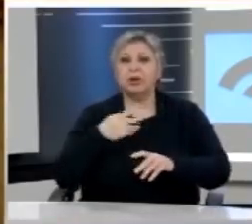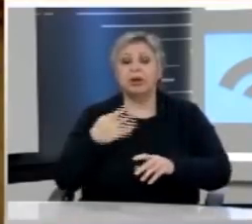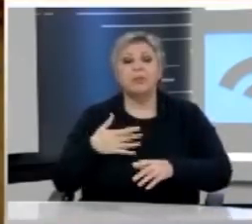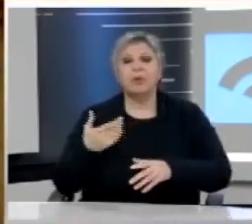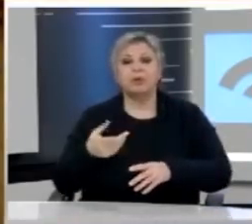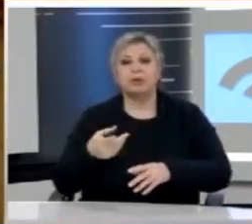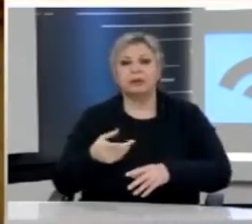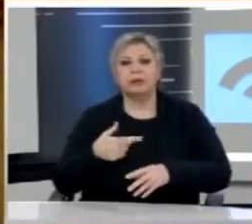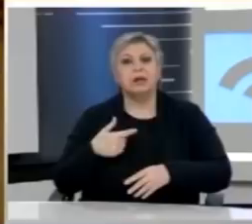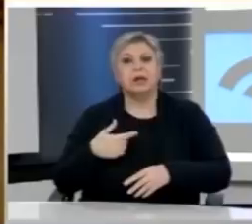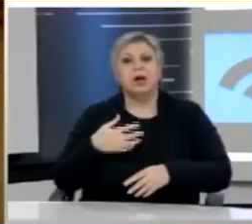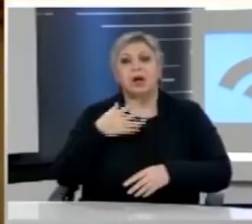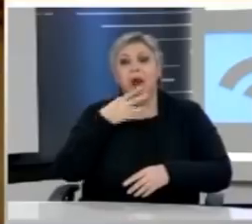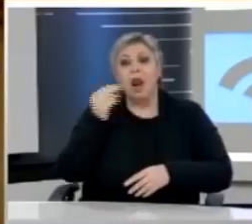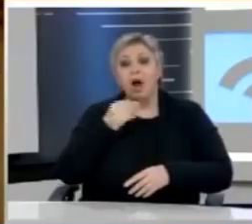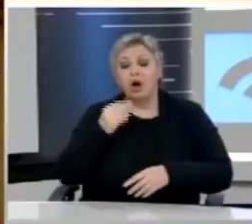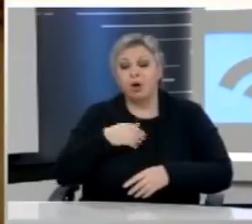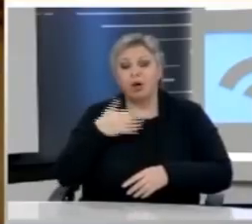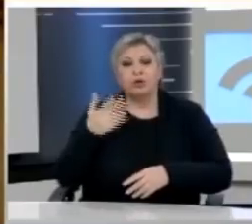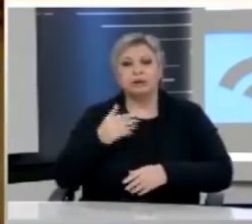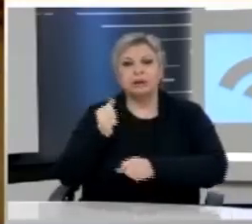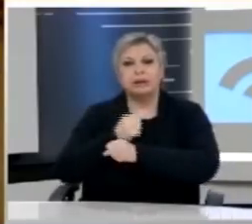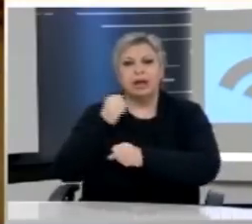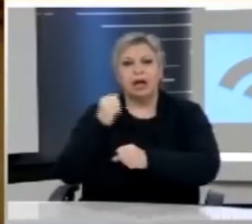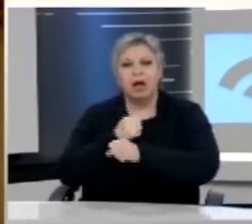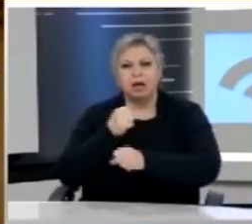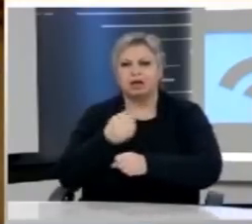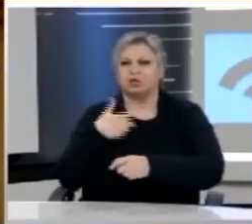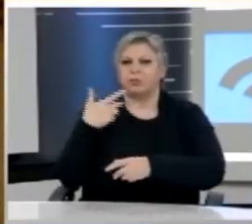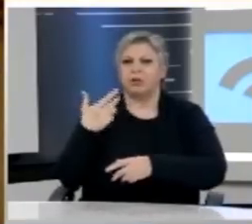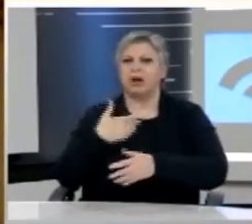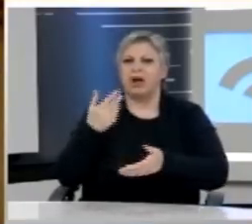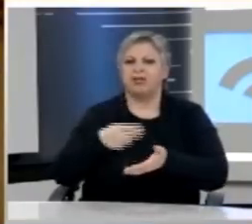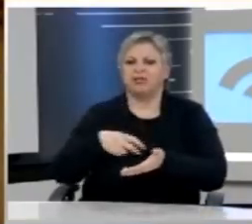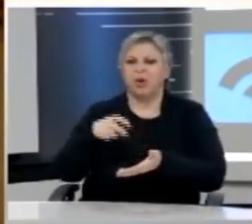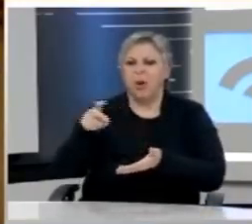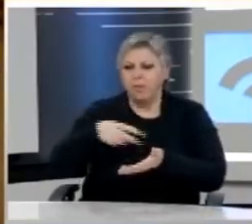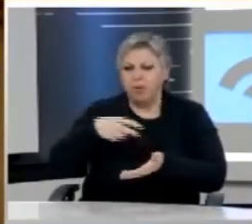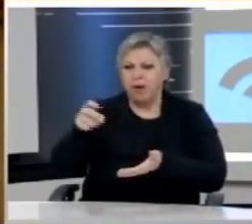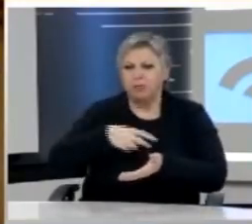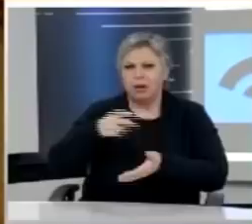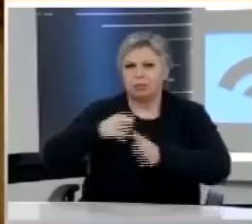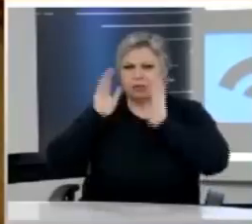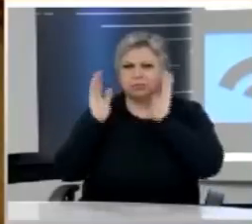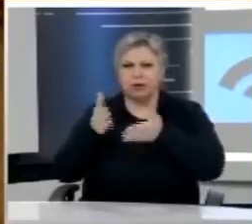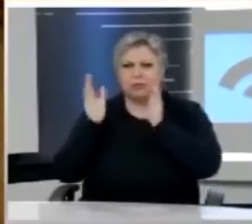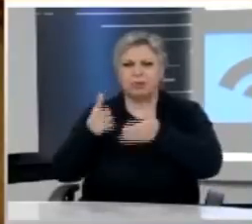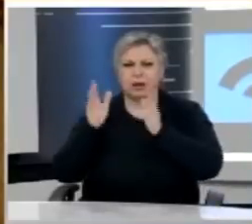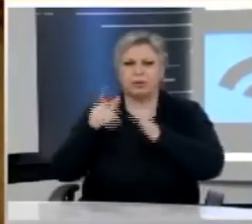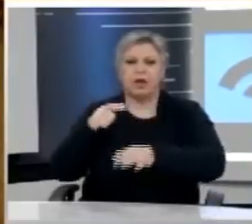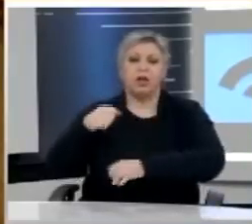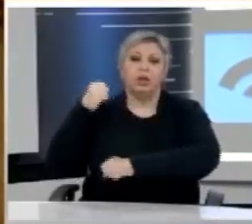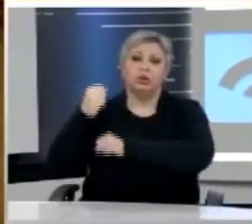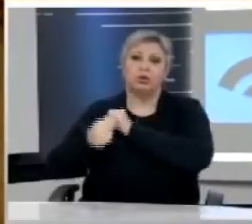μεγάλη επίθεση στα δικαιώματα των εργαζομένων στο εισόδημά τους τα προηγούμενα χρόνια. Κάτι έχουμε και λέμε...